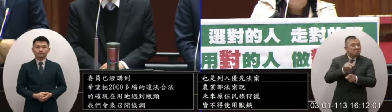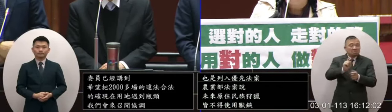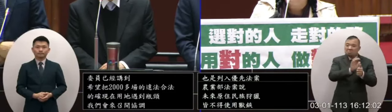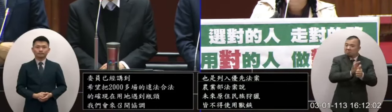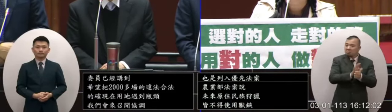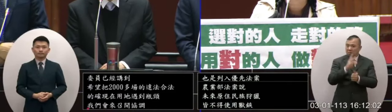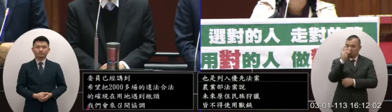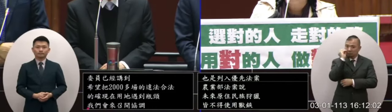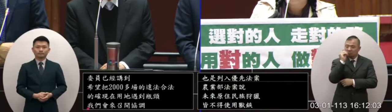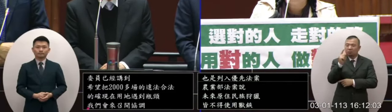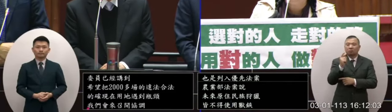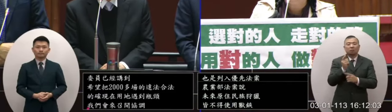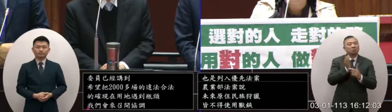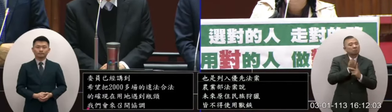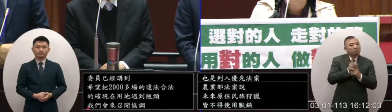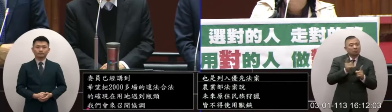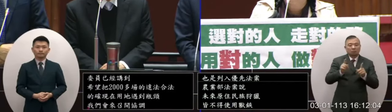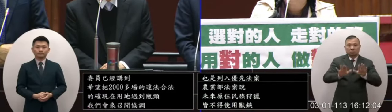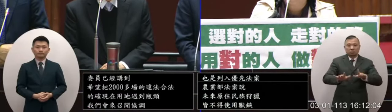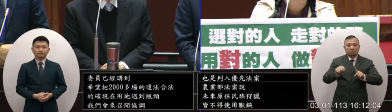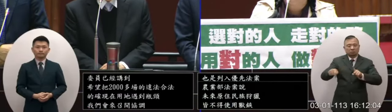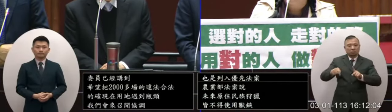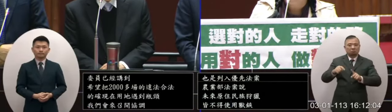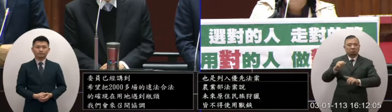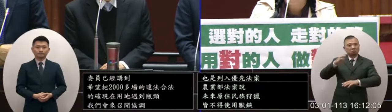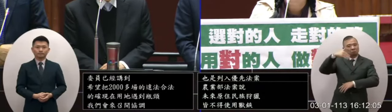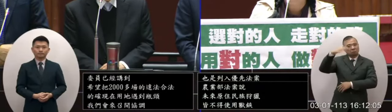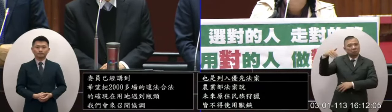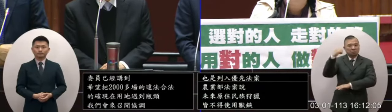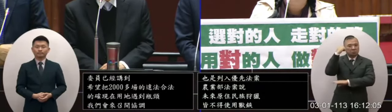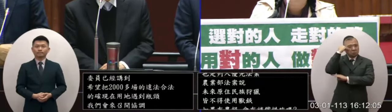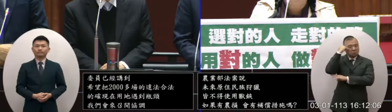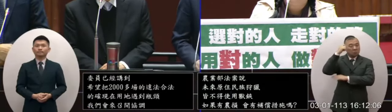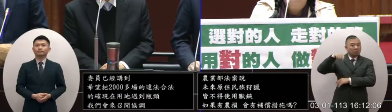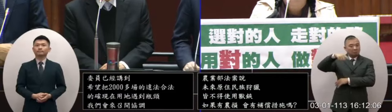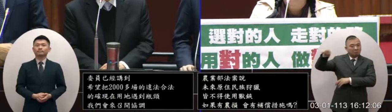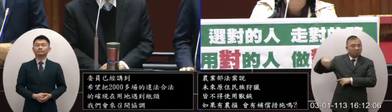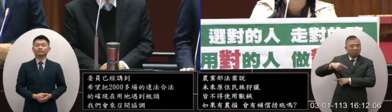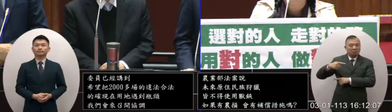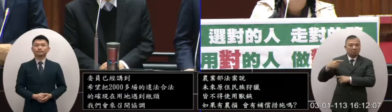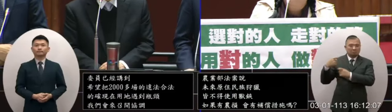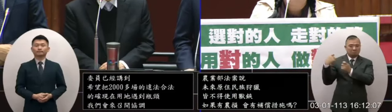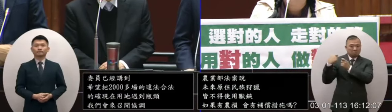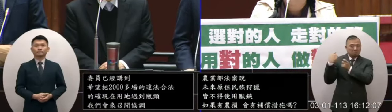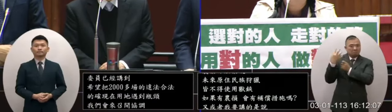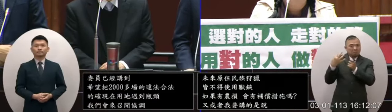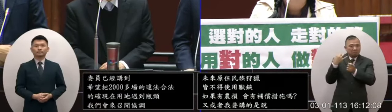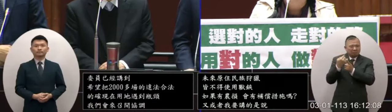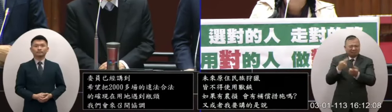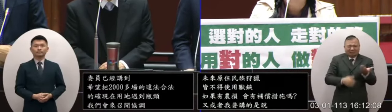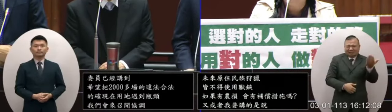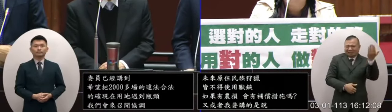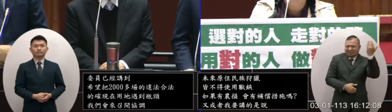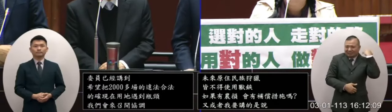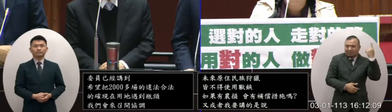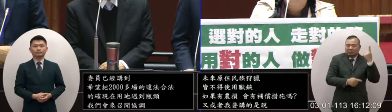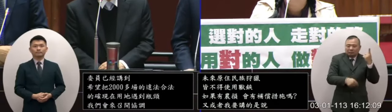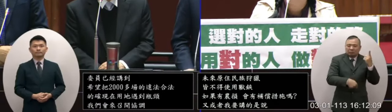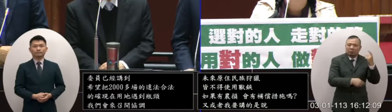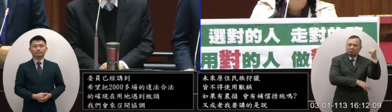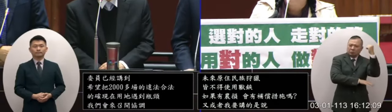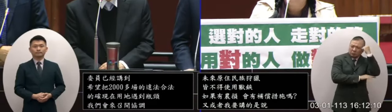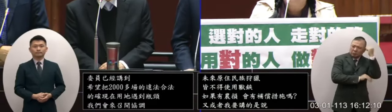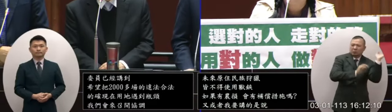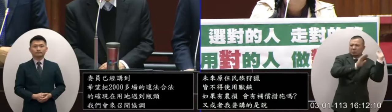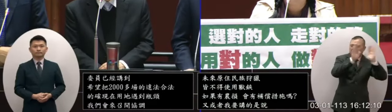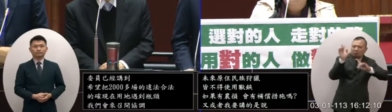说，今天住在山上的这些人，这些年来比几十年前的山林更困苦，又要跟猴